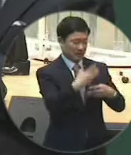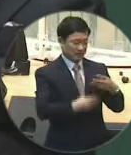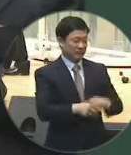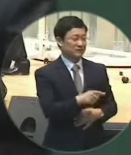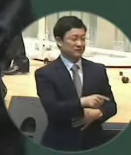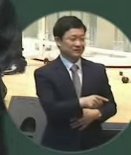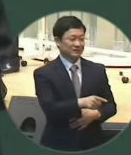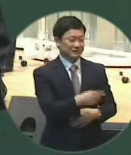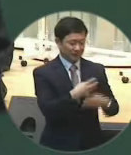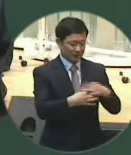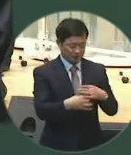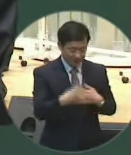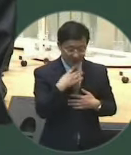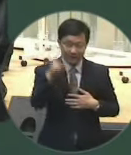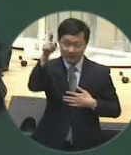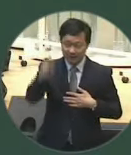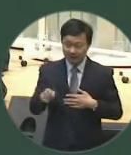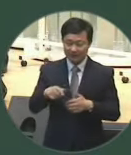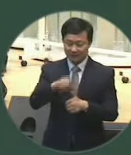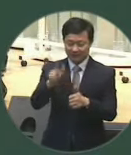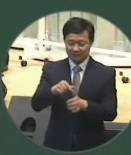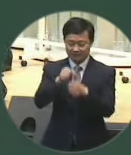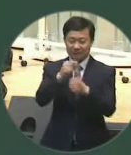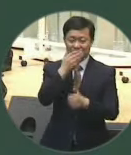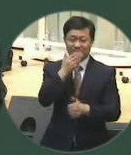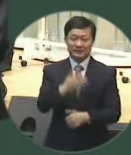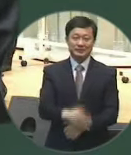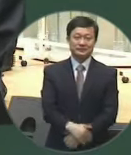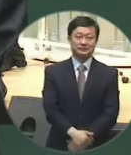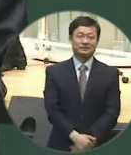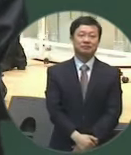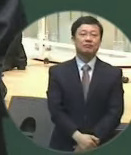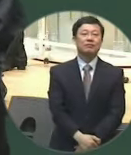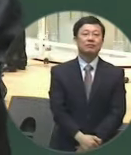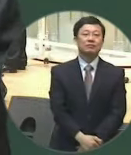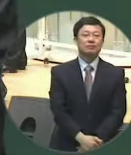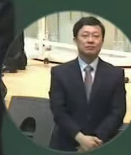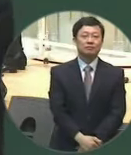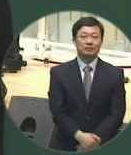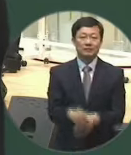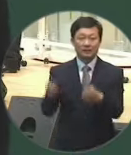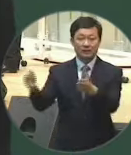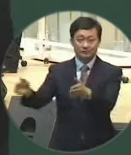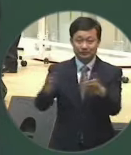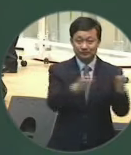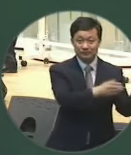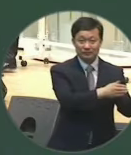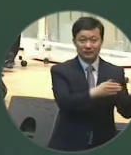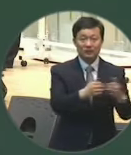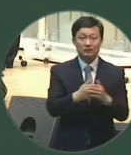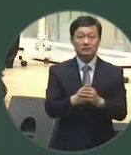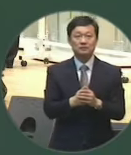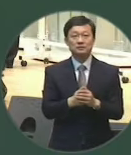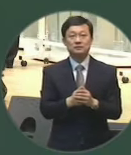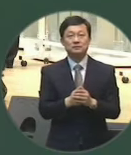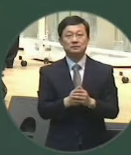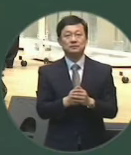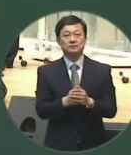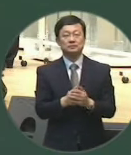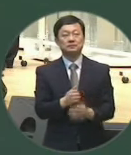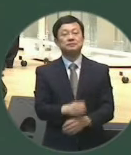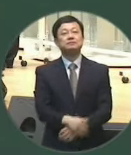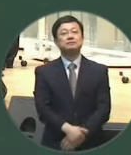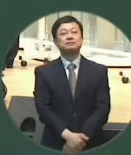all the people that opened their eyes to see this and were able to help them were the remnants. 자, 우리가 교단 위해서 기도해야 될 이유. This